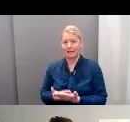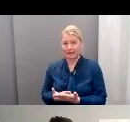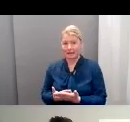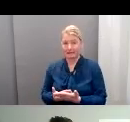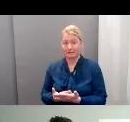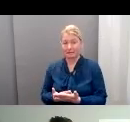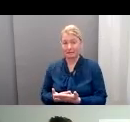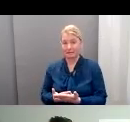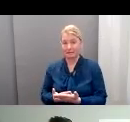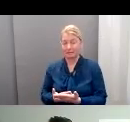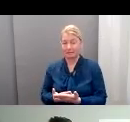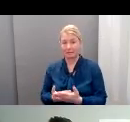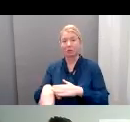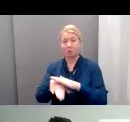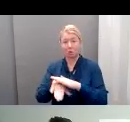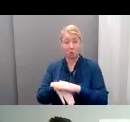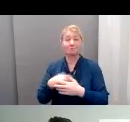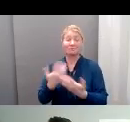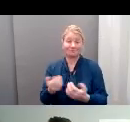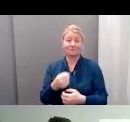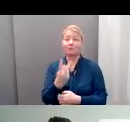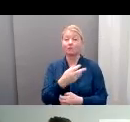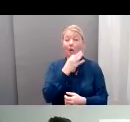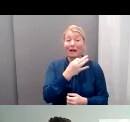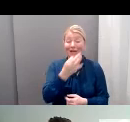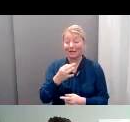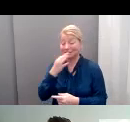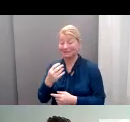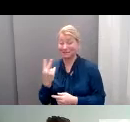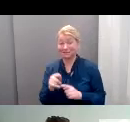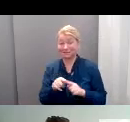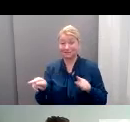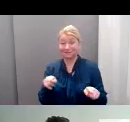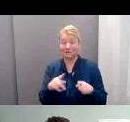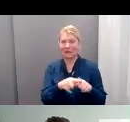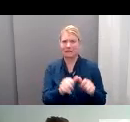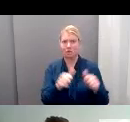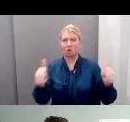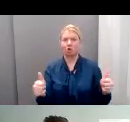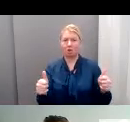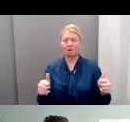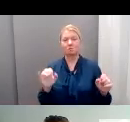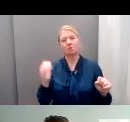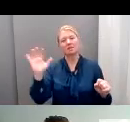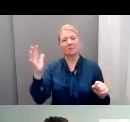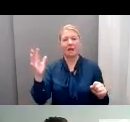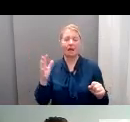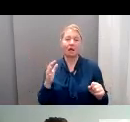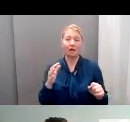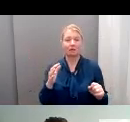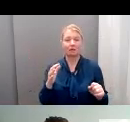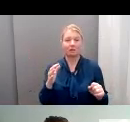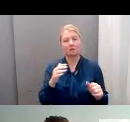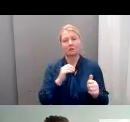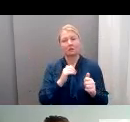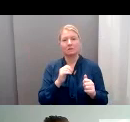2 stycken enkäter. En lite större enkät som skulle spegla så